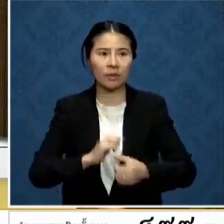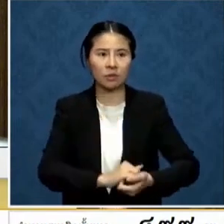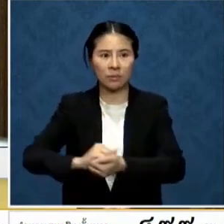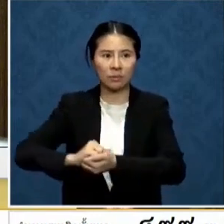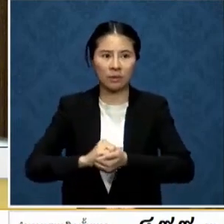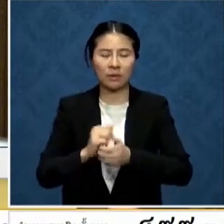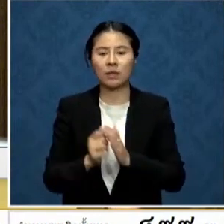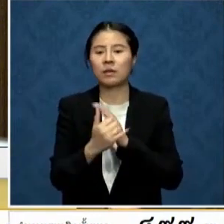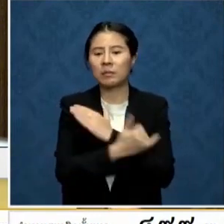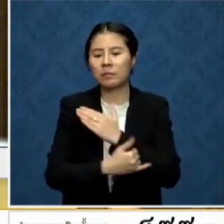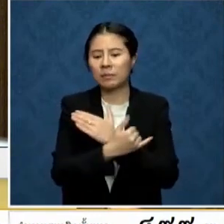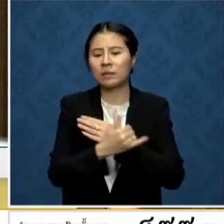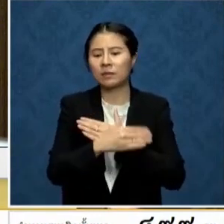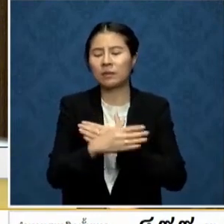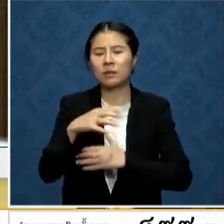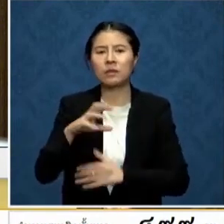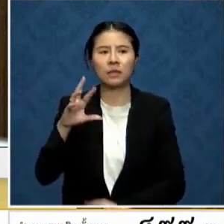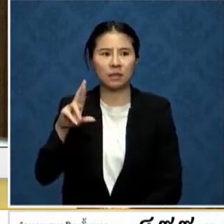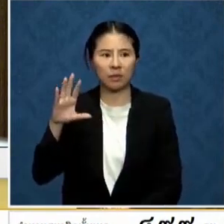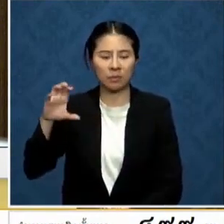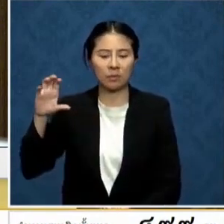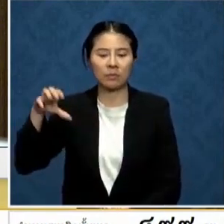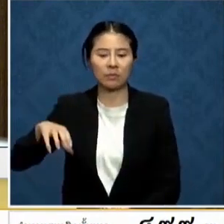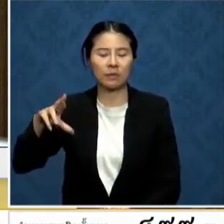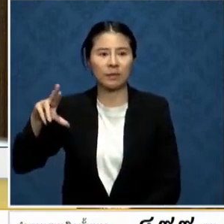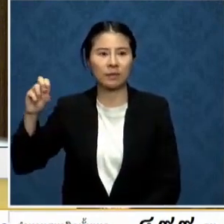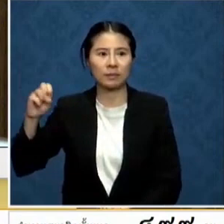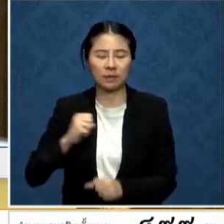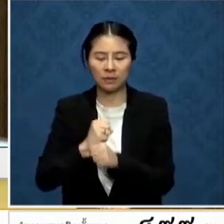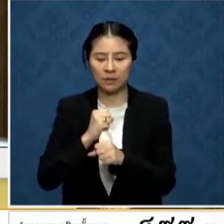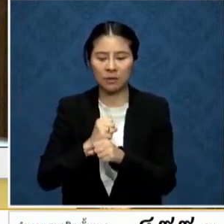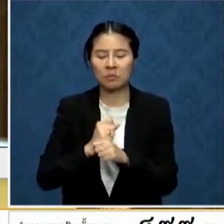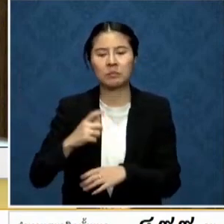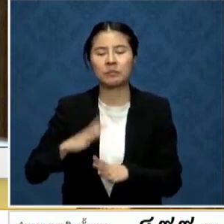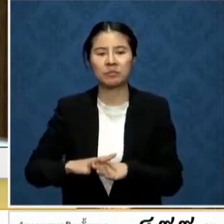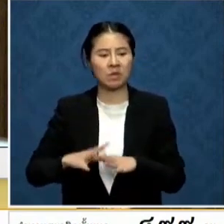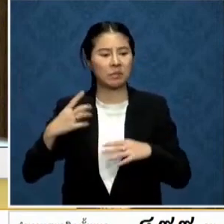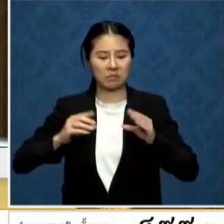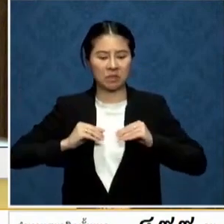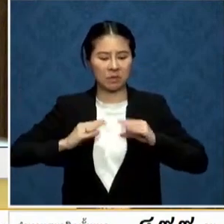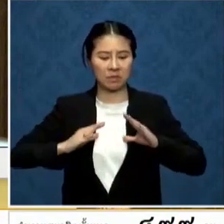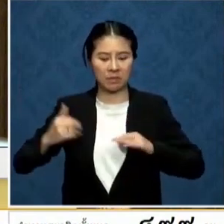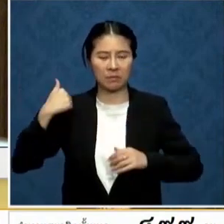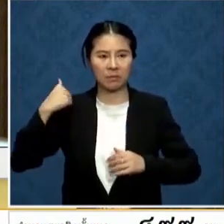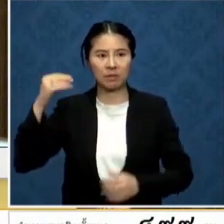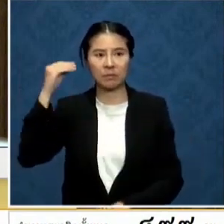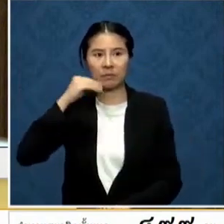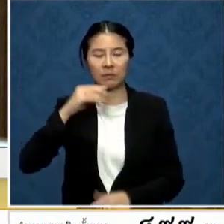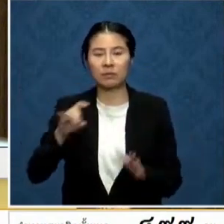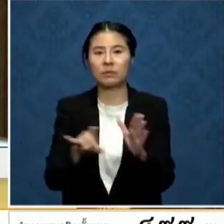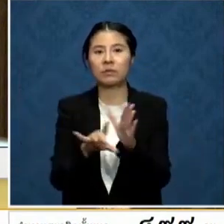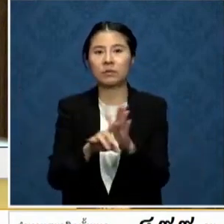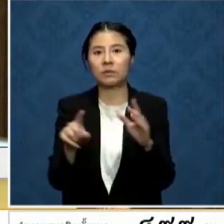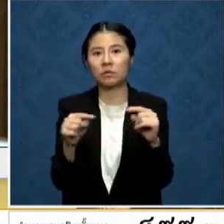ในหลายประเทศที่ใช้ระบบระบบรัฐสภาเนี่ยกระทู้ถามสวดนายกที่ท่านคัดค้านหนักหนาเนี่ยเป็นเรื่องปกติมากนะครับส่วนประเด็นสุดท้ายครับ